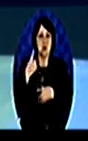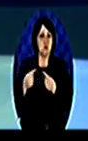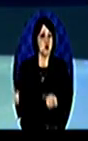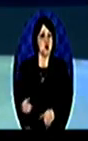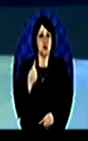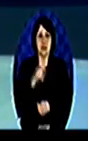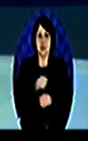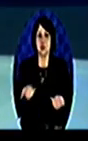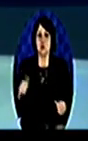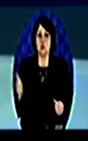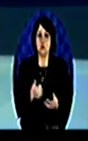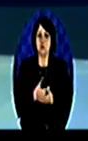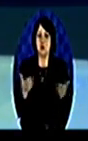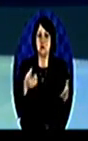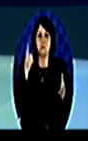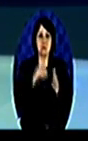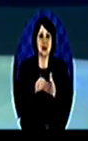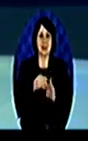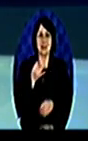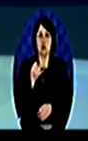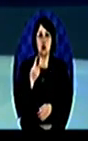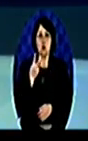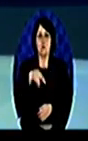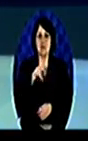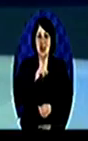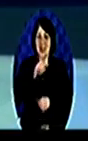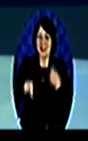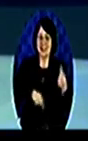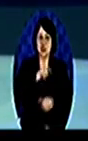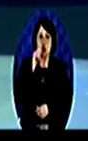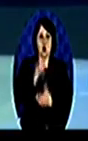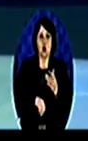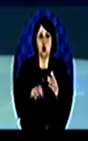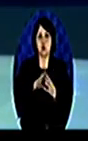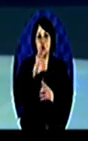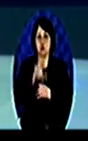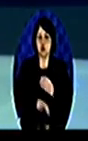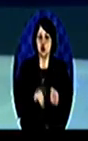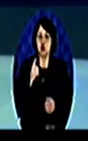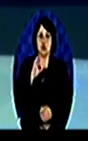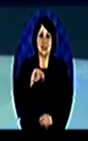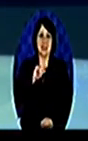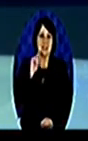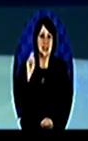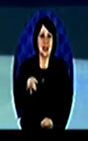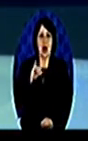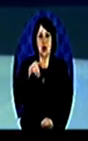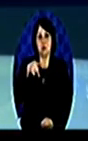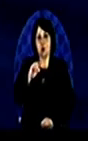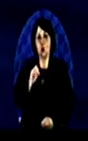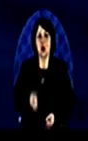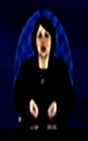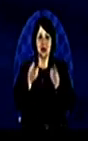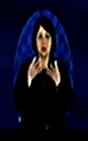тологсон 1072 хувьцаага эргэлтэд оруулах олон улсын хөрөнгөний зах зээлд IFO гаргах зэрэг томоохон ажлууд хүлээгдэж байна.